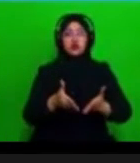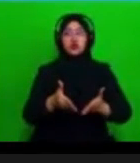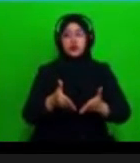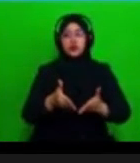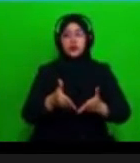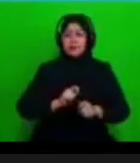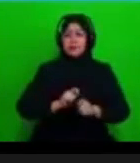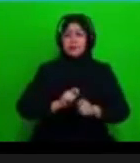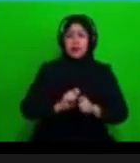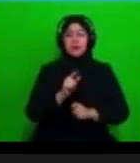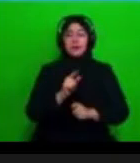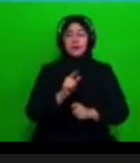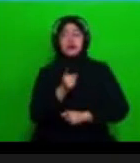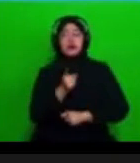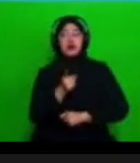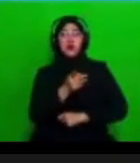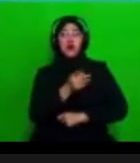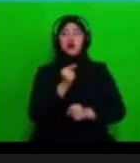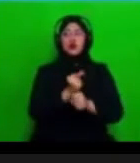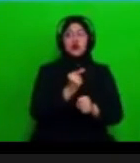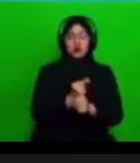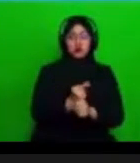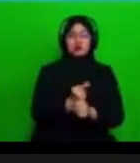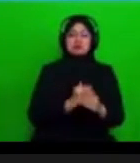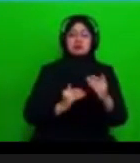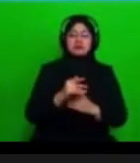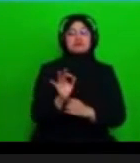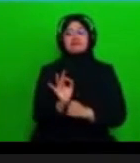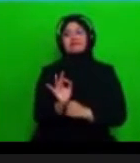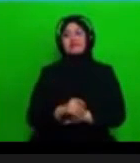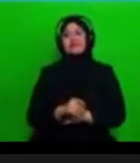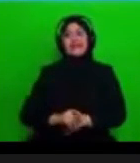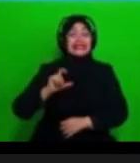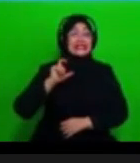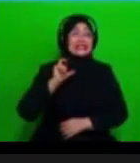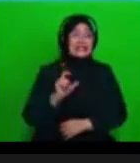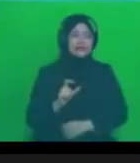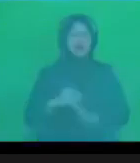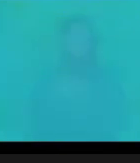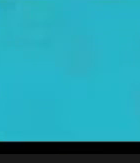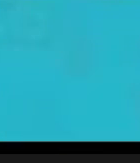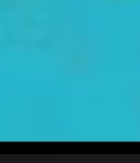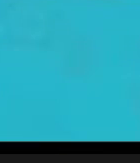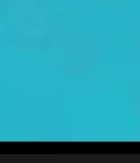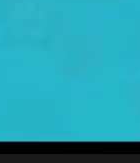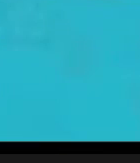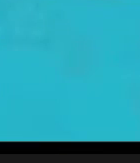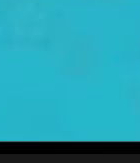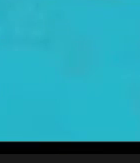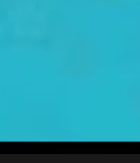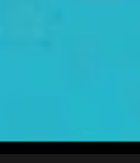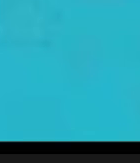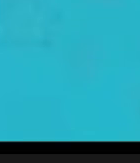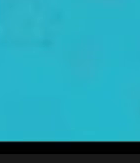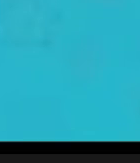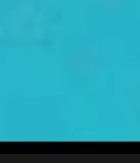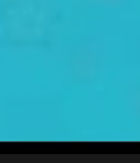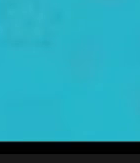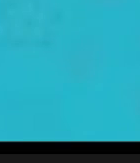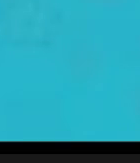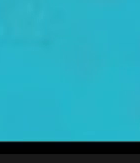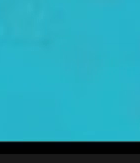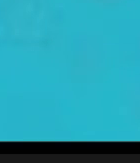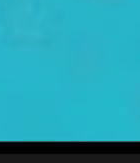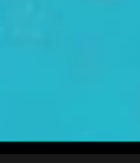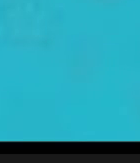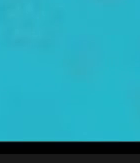fisik. Yang lebih penting itu adalah bagaimana gurunya tadi itu. Dan C, kurikulum yang kaku dan berbasis materi. Kurikulum yang